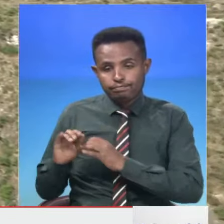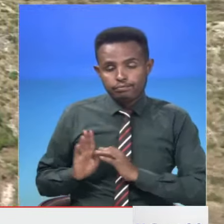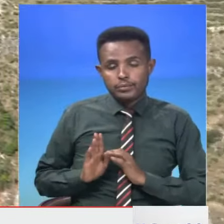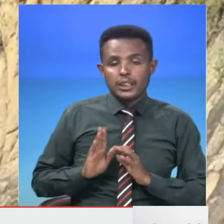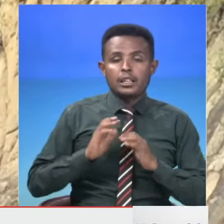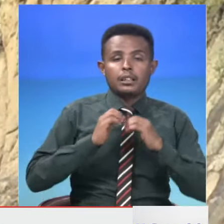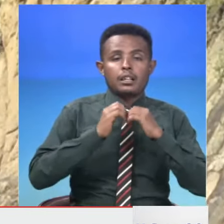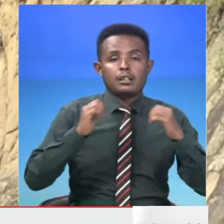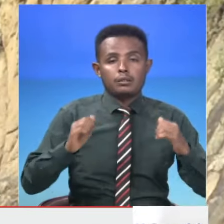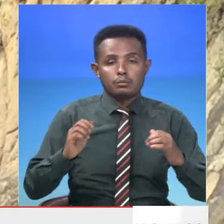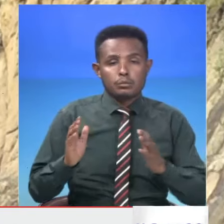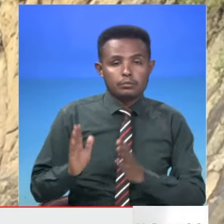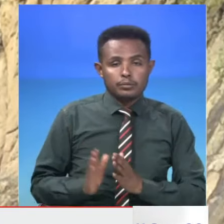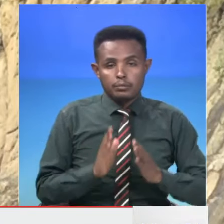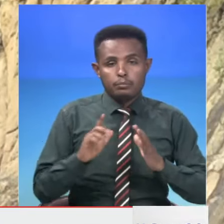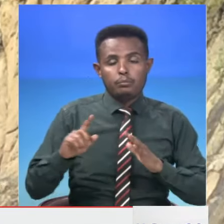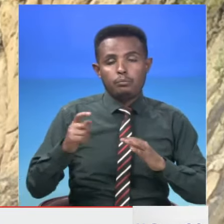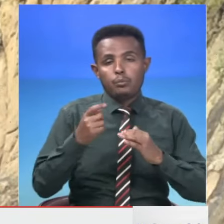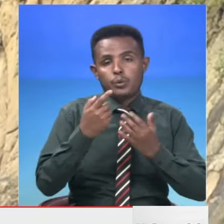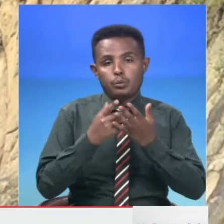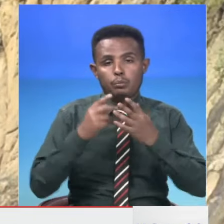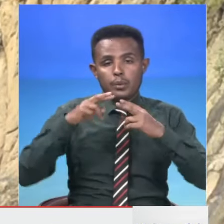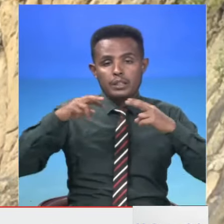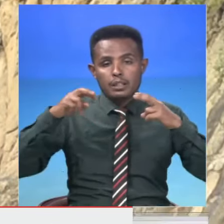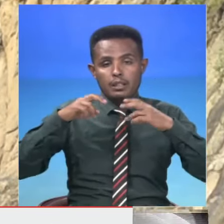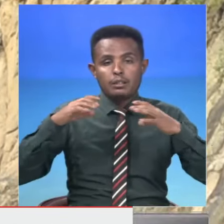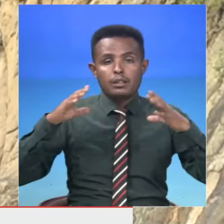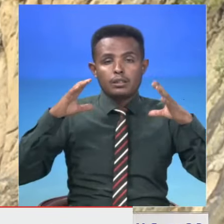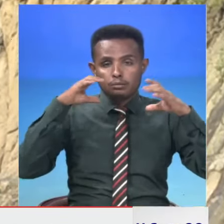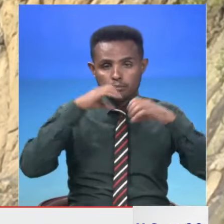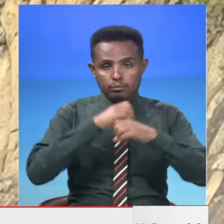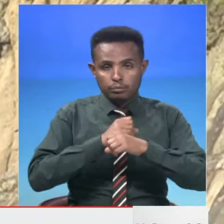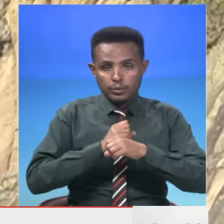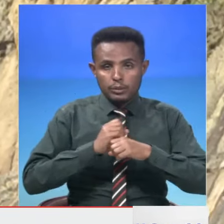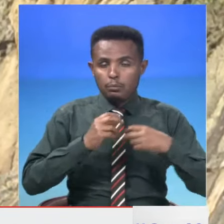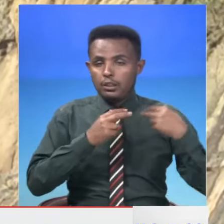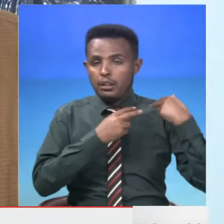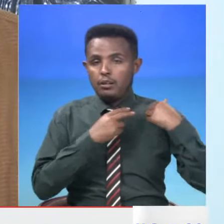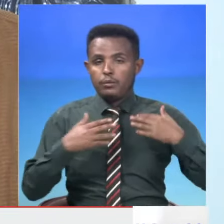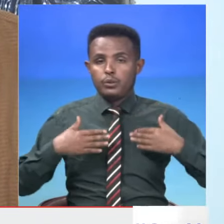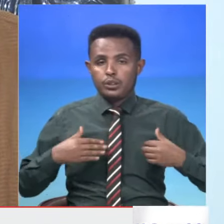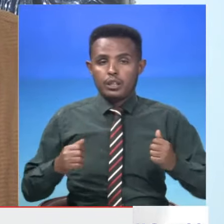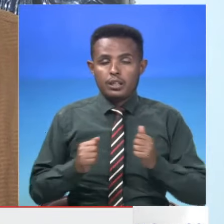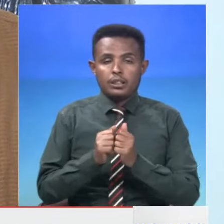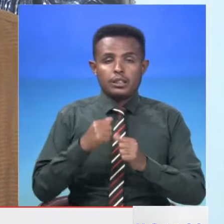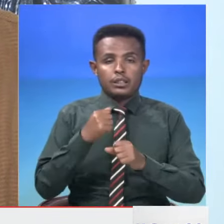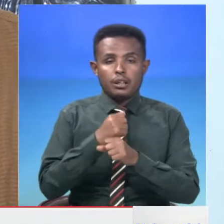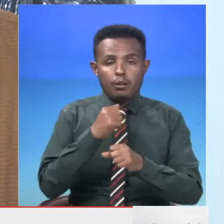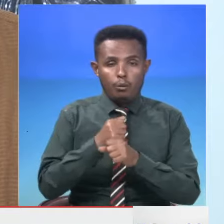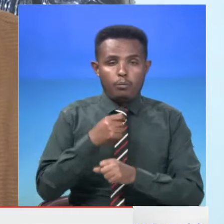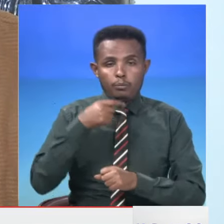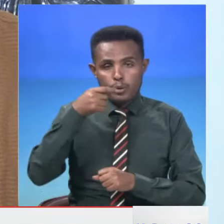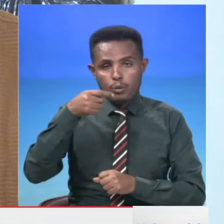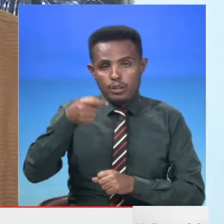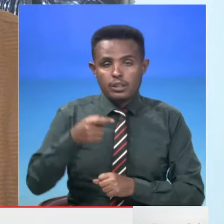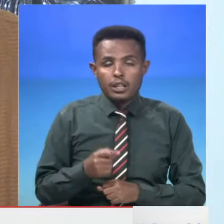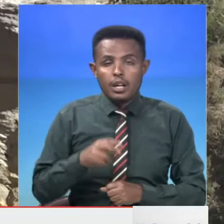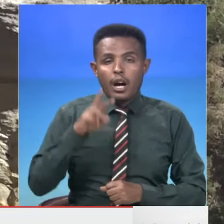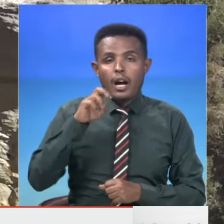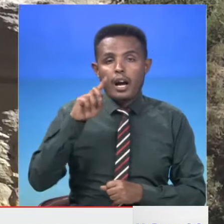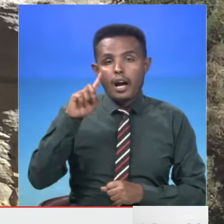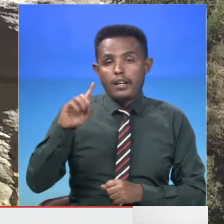ፈቃድ ዘየደም ሌሎች ማዕድናትንም በጥናት ለመለየት ከባለድርሻ አካላት ጋር እየሰራን ነው ብለዋል። ከአንድ አይነት ማዕድናቶችን